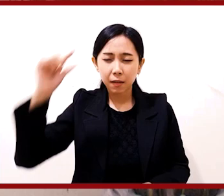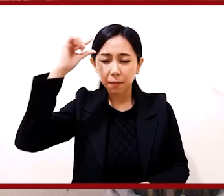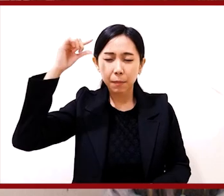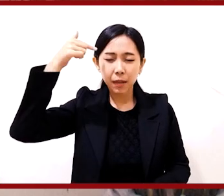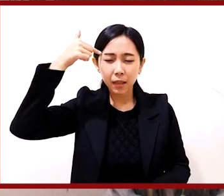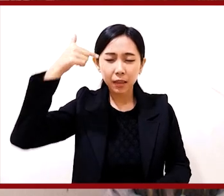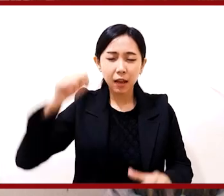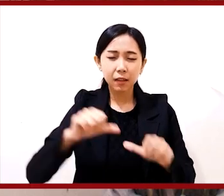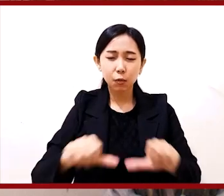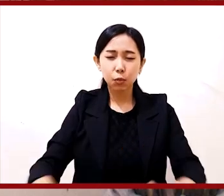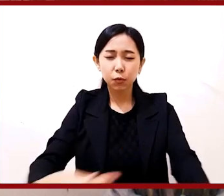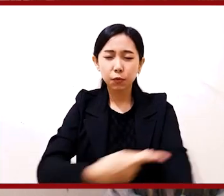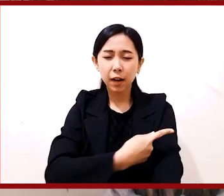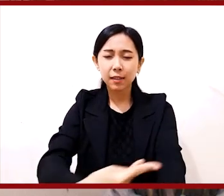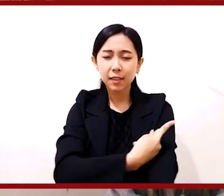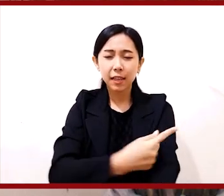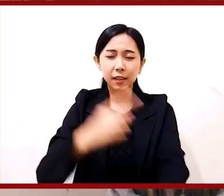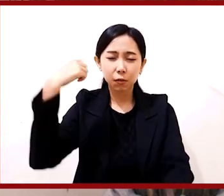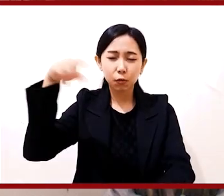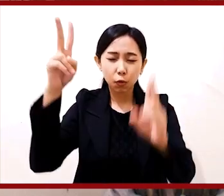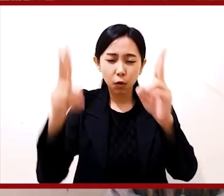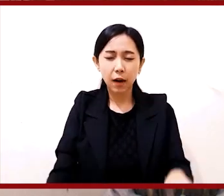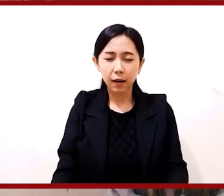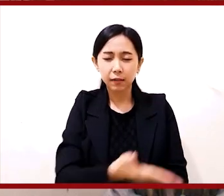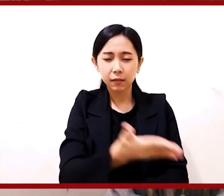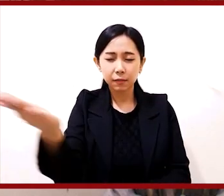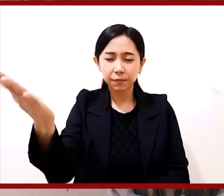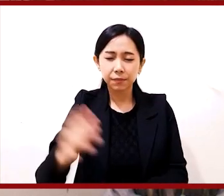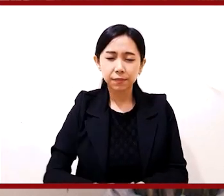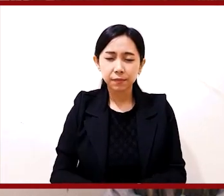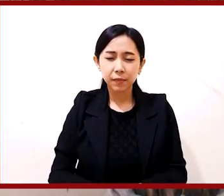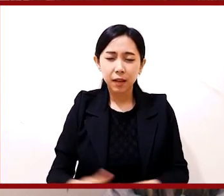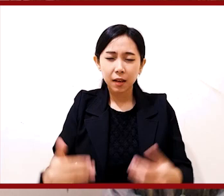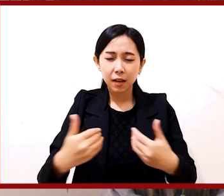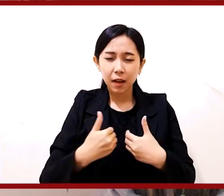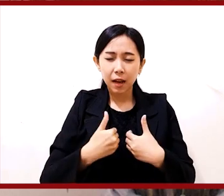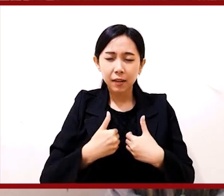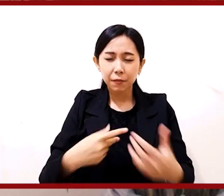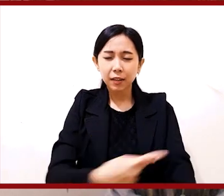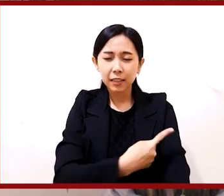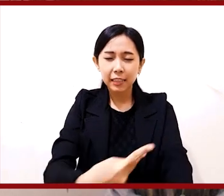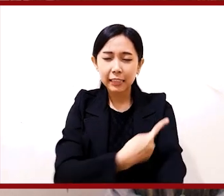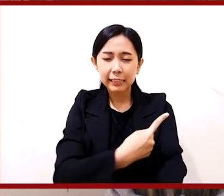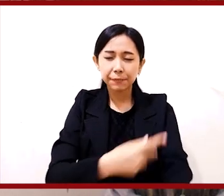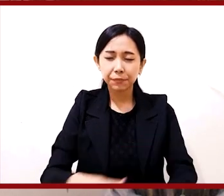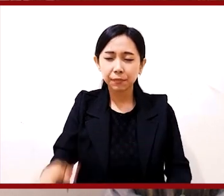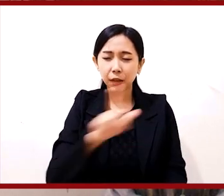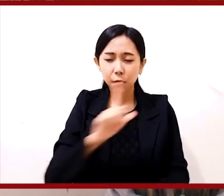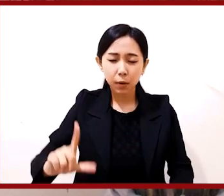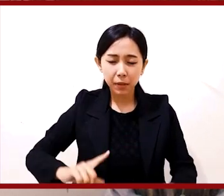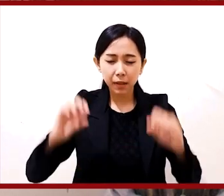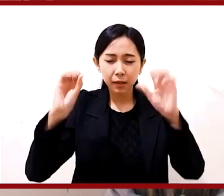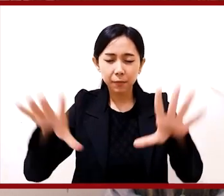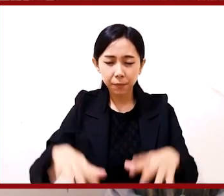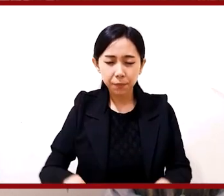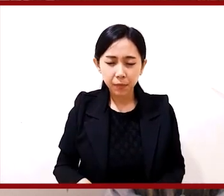upaya pemerintah yang terus melakukan vaksinasi bagi setiap lapisan masyarakat, agar terjadi pemerataan vaksinasi ini. Ya